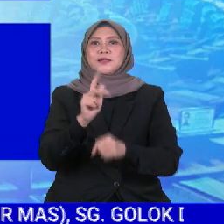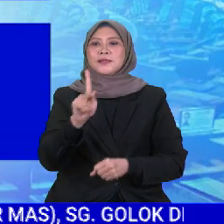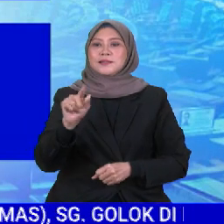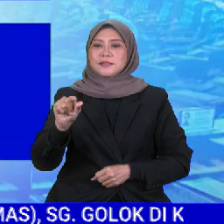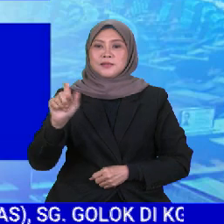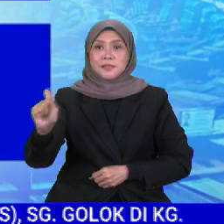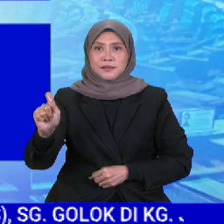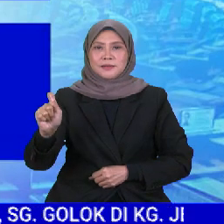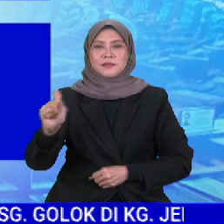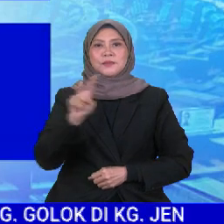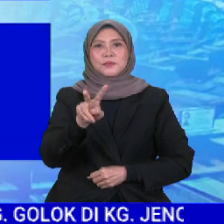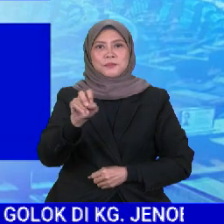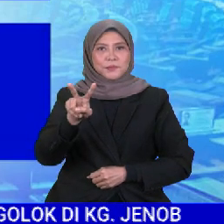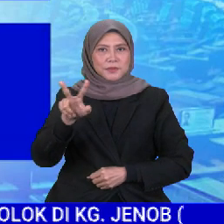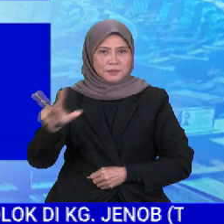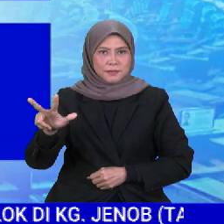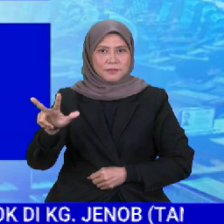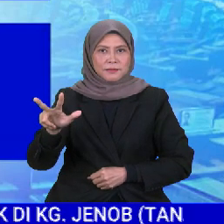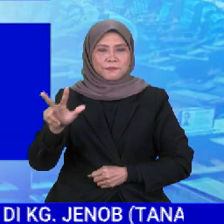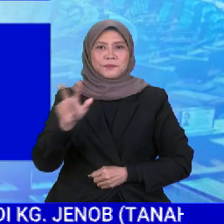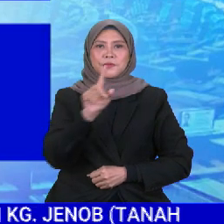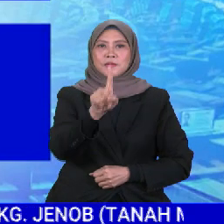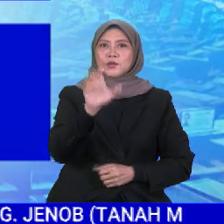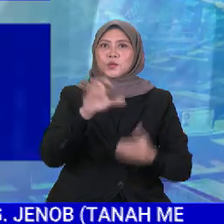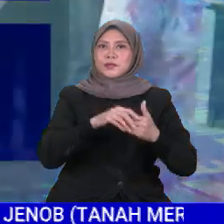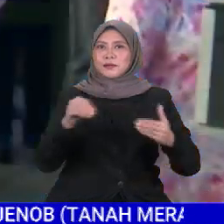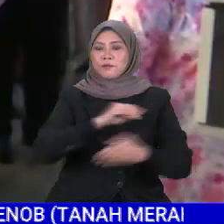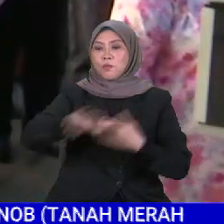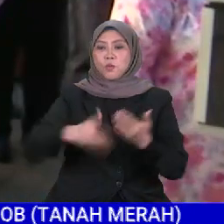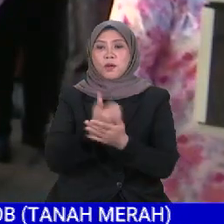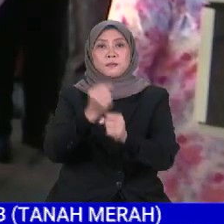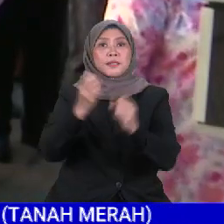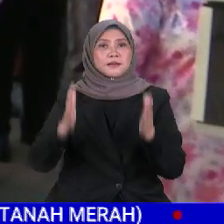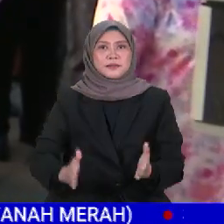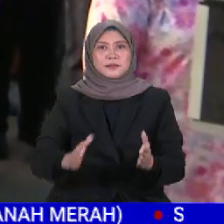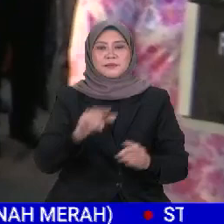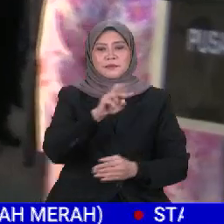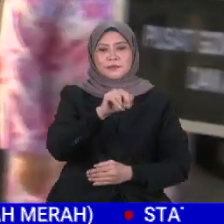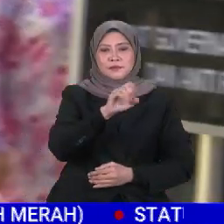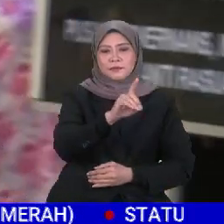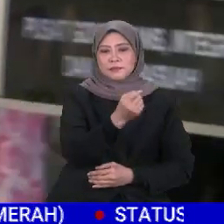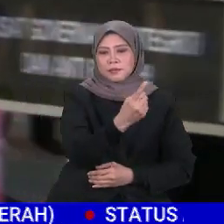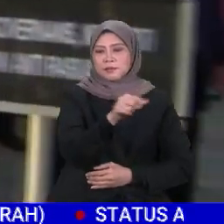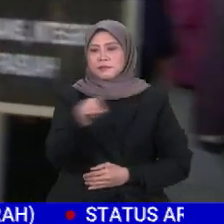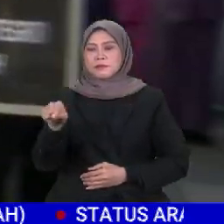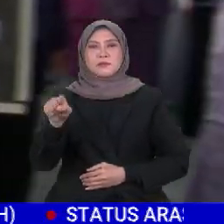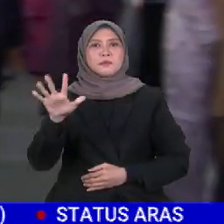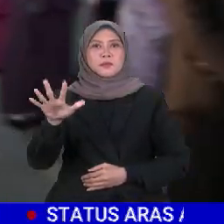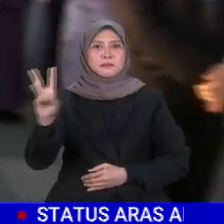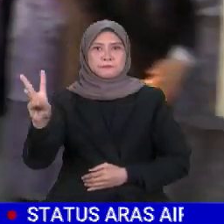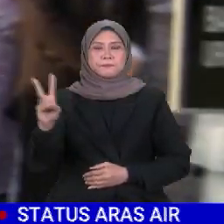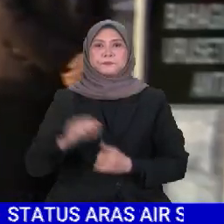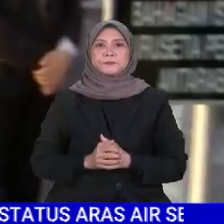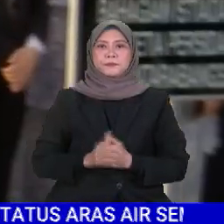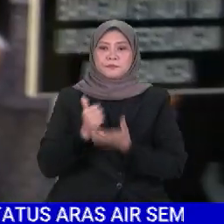KGT tambahan khas 2023 sebanyak RM100 kepada semua penjawat awam grad 11 hingga 56. Bantuan